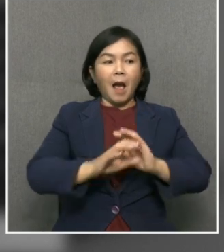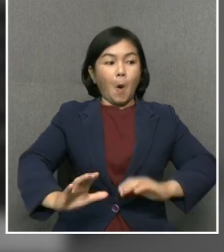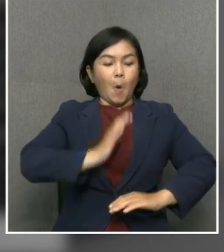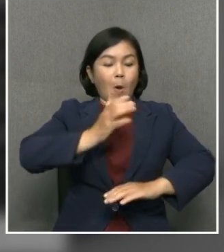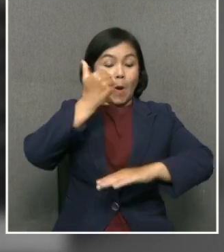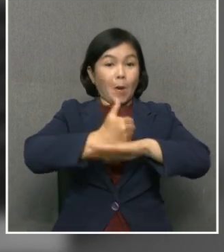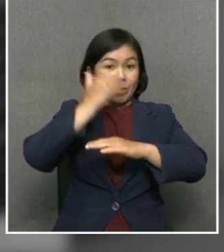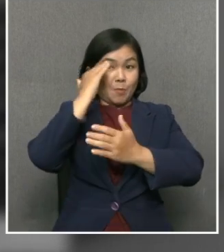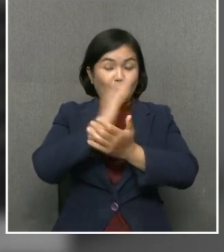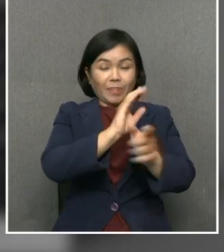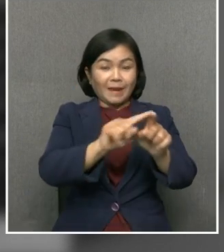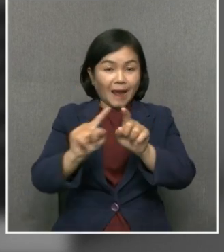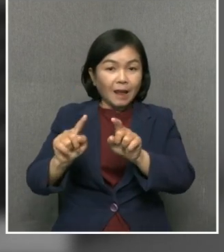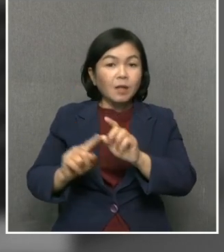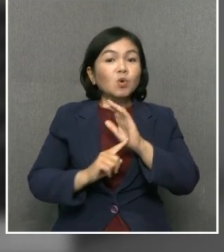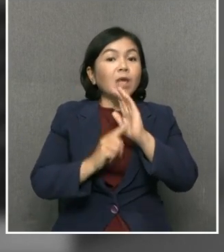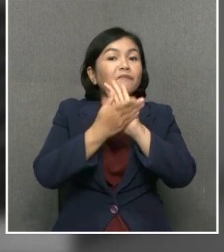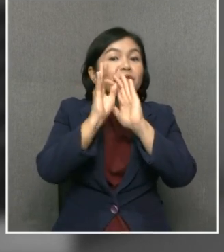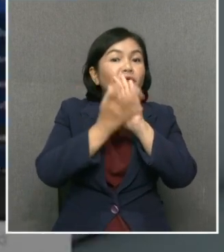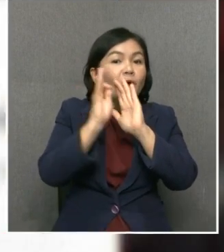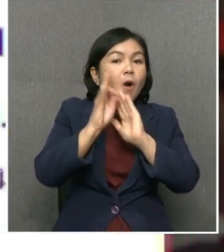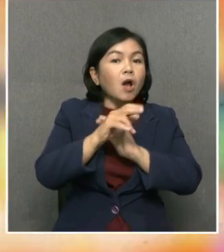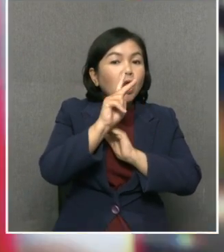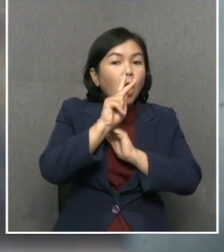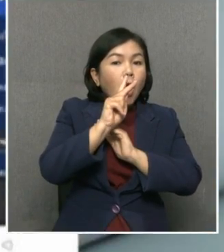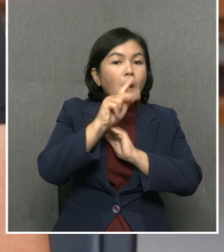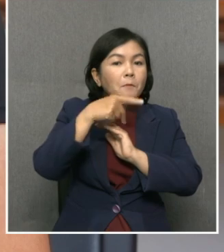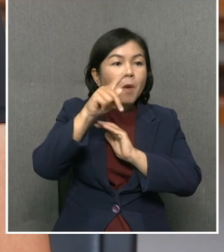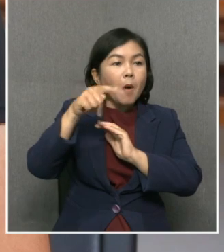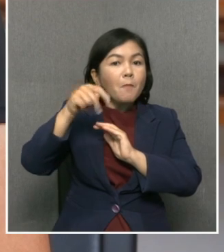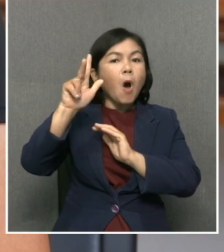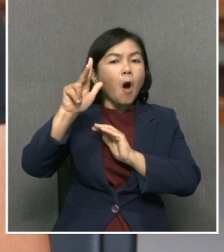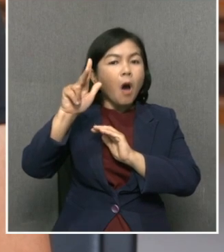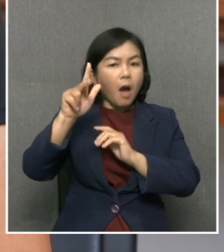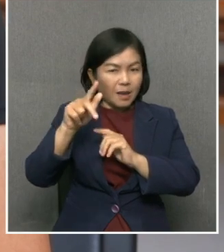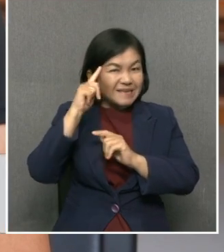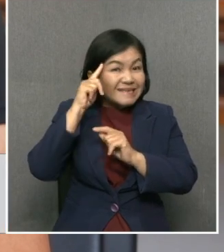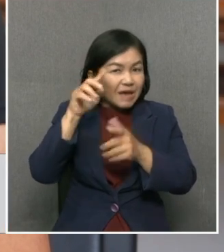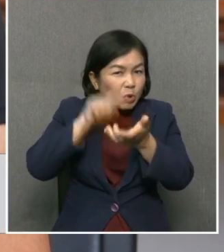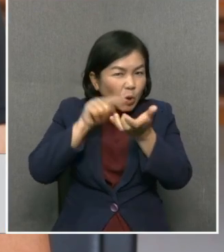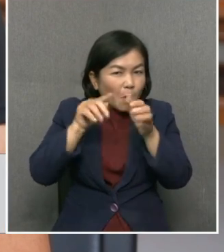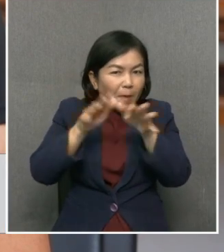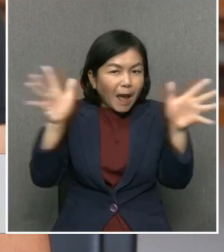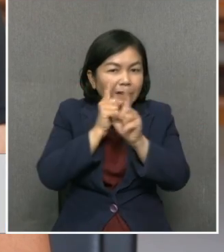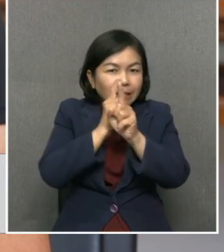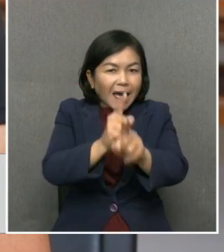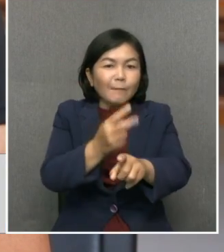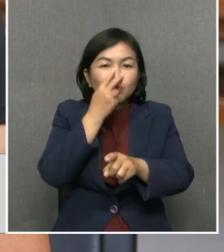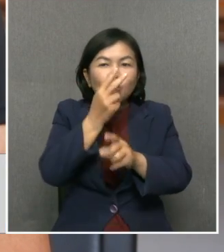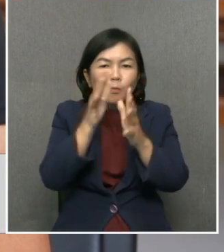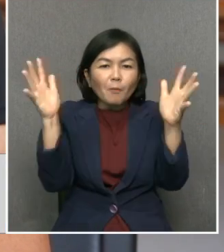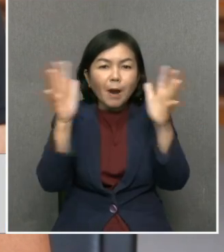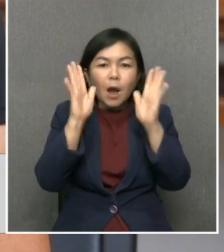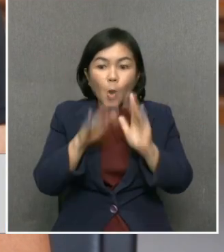ผู้บริหารในองค์กรอย่างกรณีเพจกปปพเนี่ยนะครับก็หวังยอดวิวนะครับมีผู้ติดตตามประมาณ